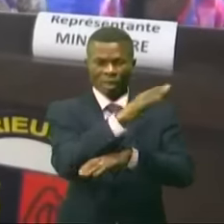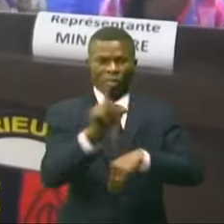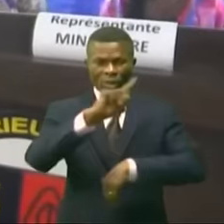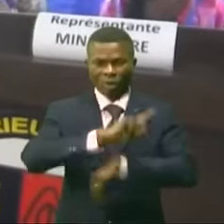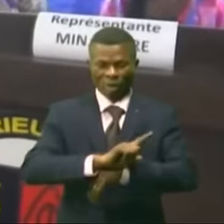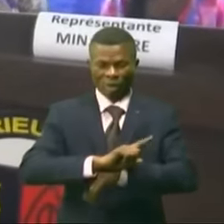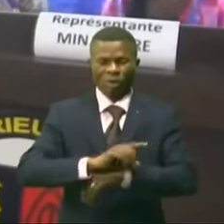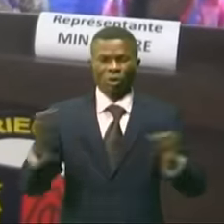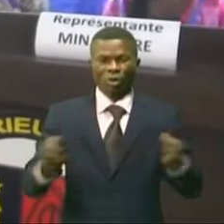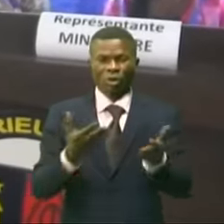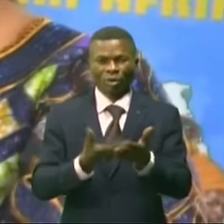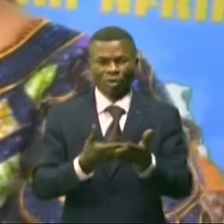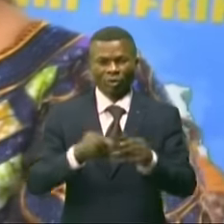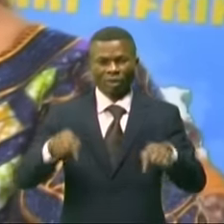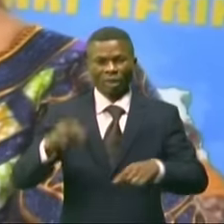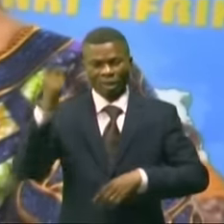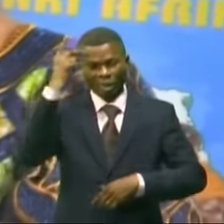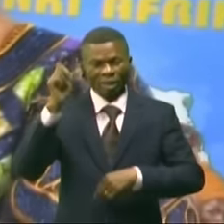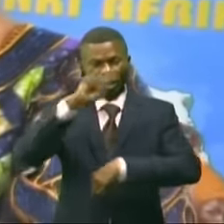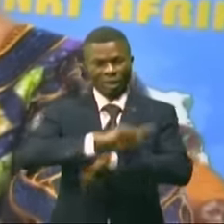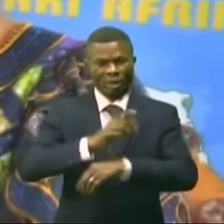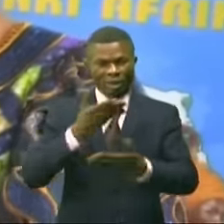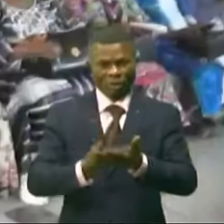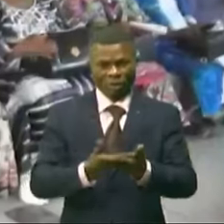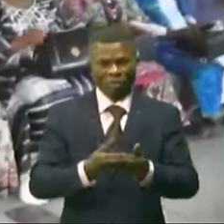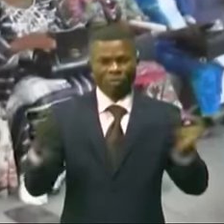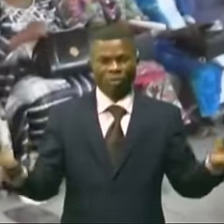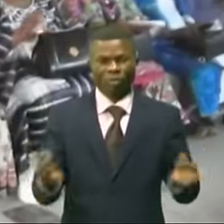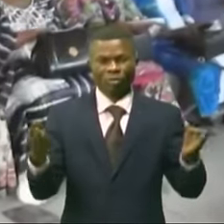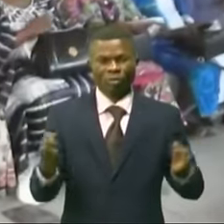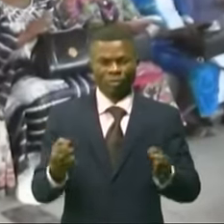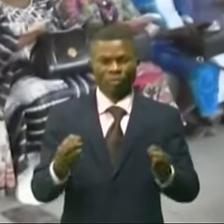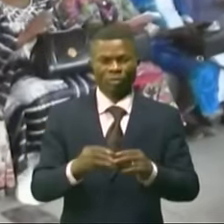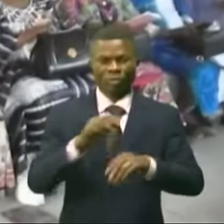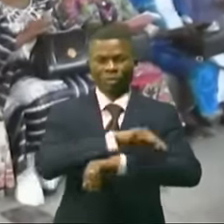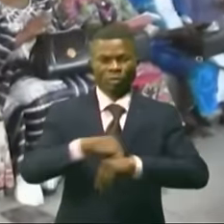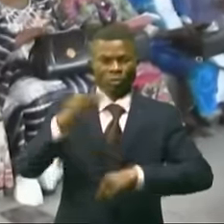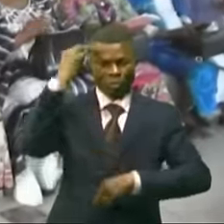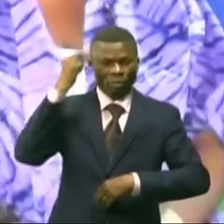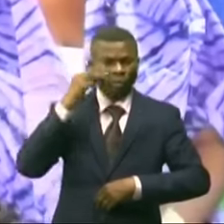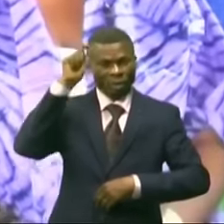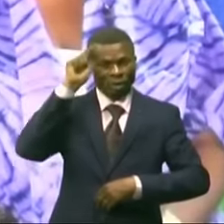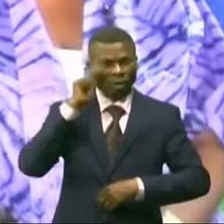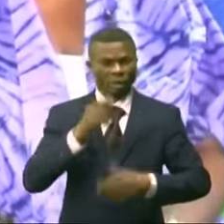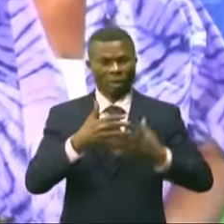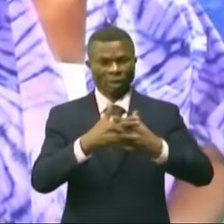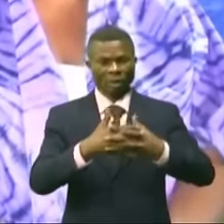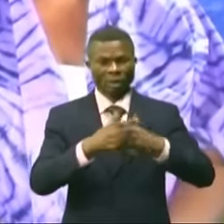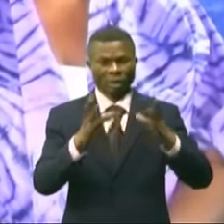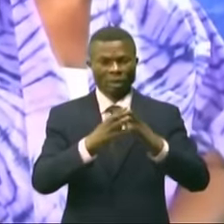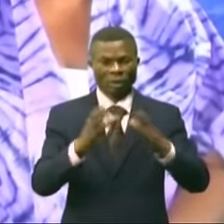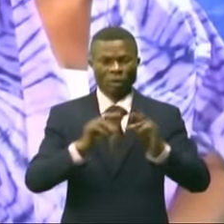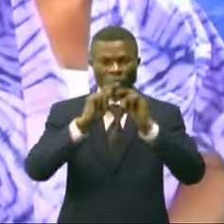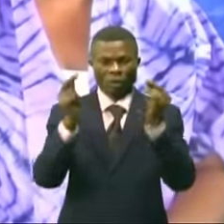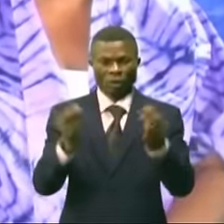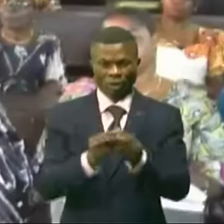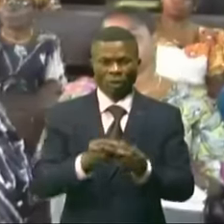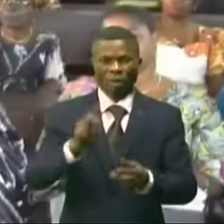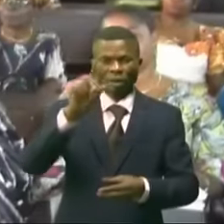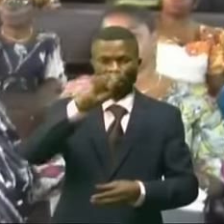commémorative à Kinshasa cette journée était célébrée par le ministère du genre en partenariat avec la structure